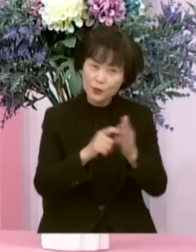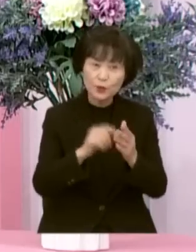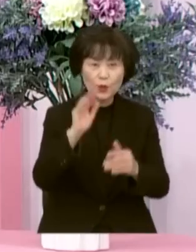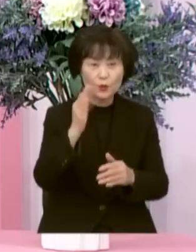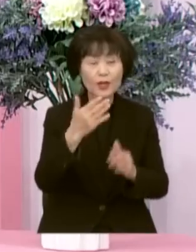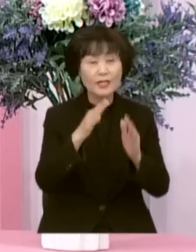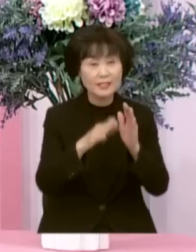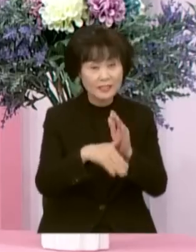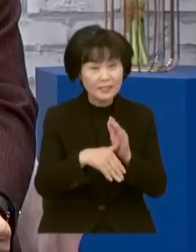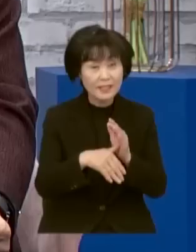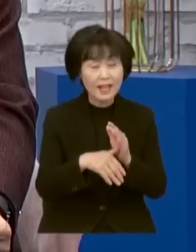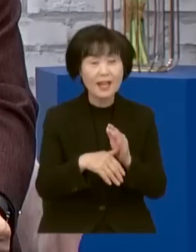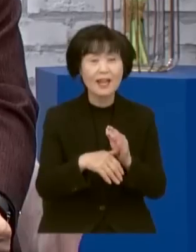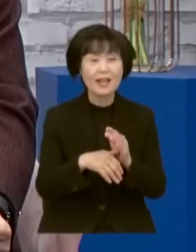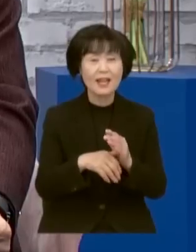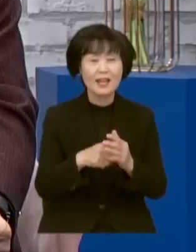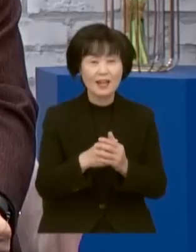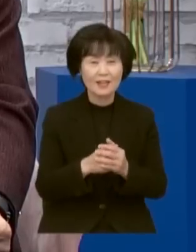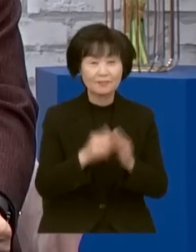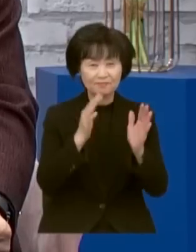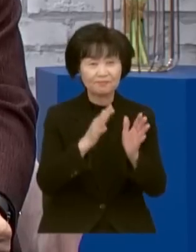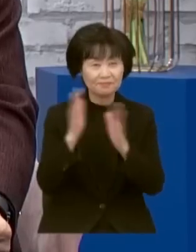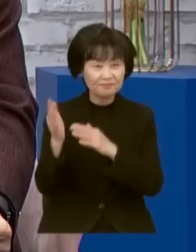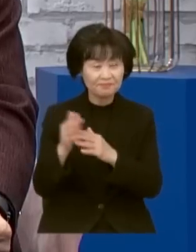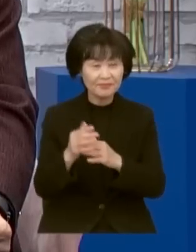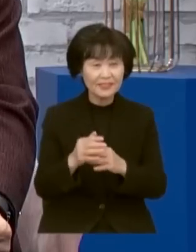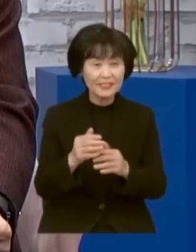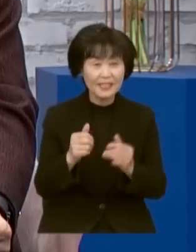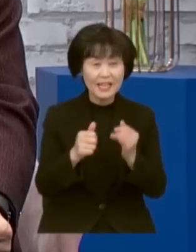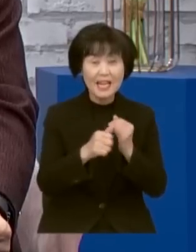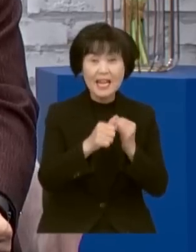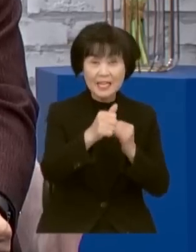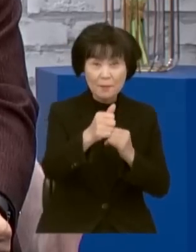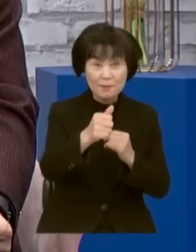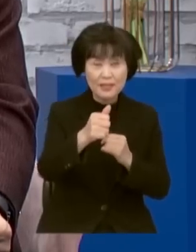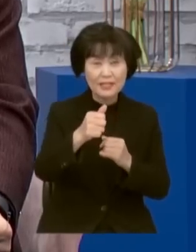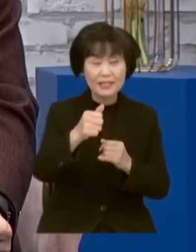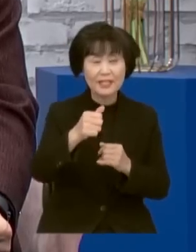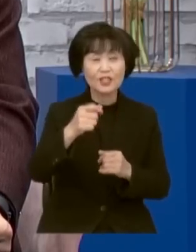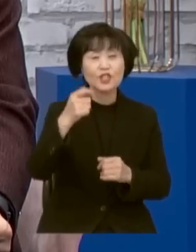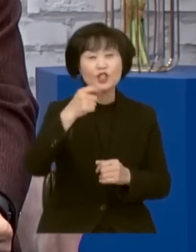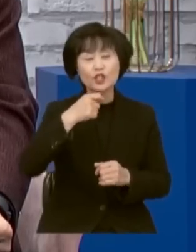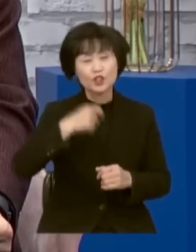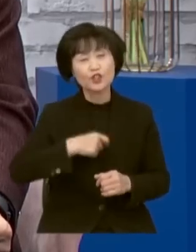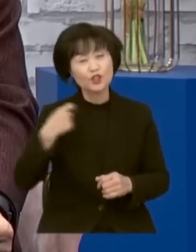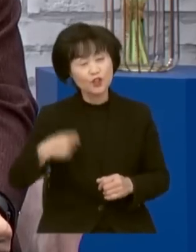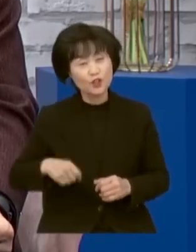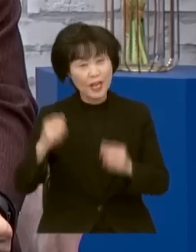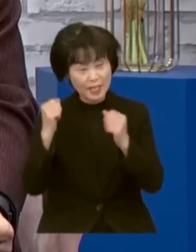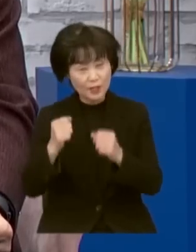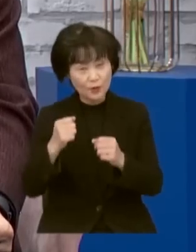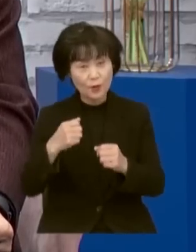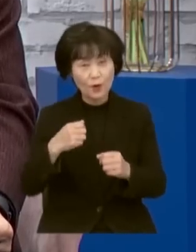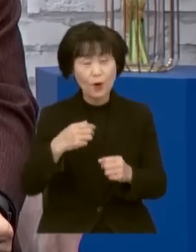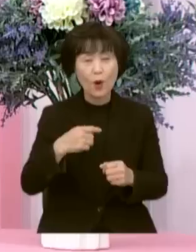가야 되잖아요. 그러니까 그러면 남편은 한국에 안 나오시고 조혜숙 씨만 나오셔서 아이를 여기서 출산을 하시고 원래